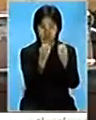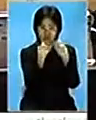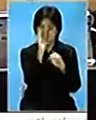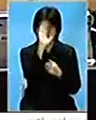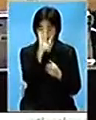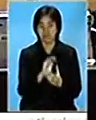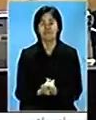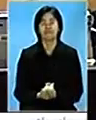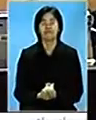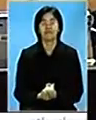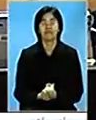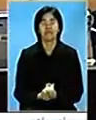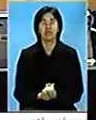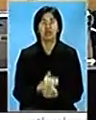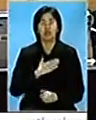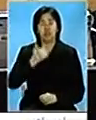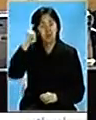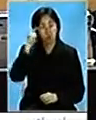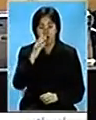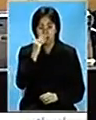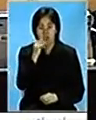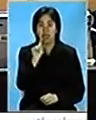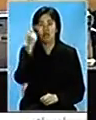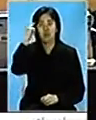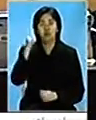ครับผมไม่รู้ว่าคำไหนเลอะเทอะ